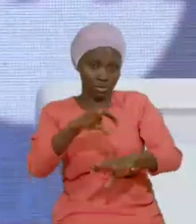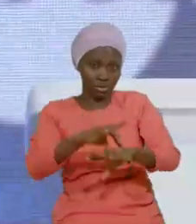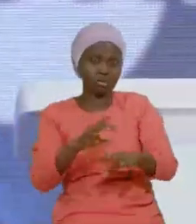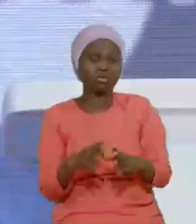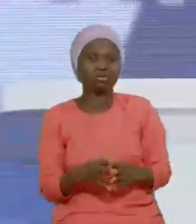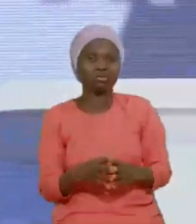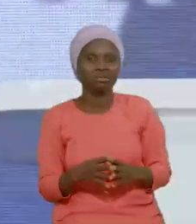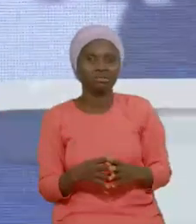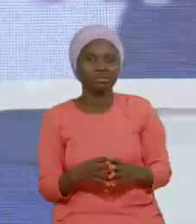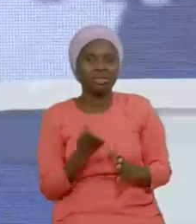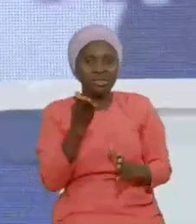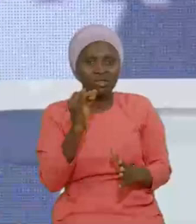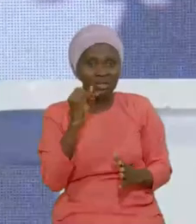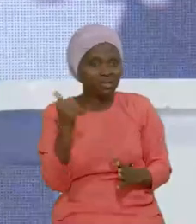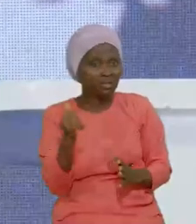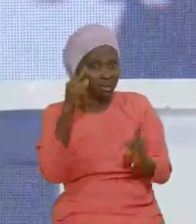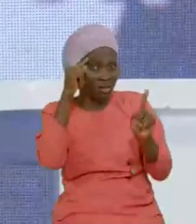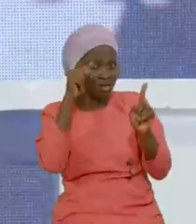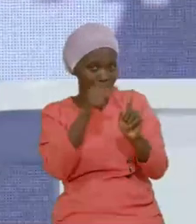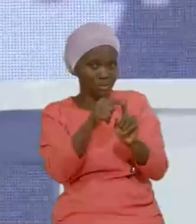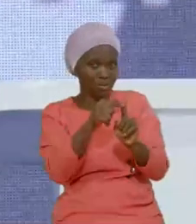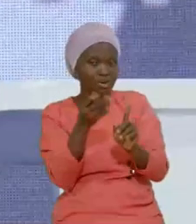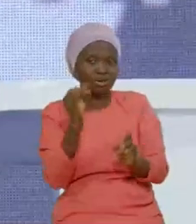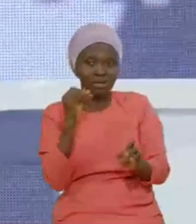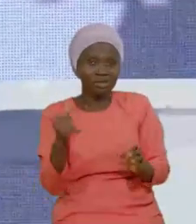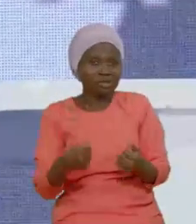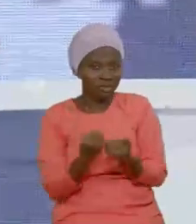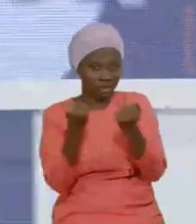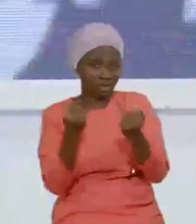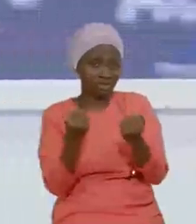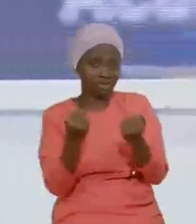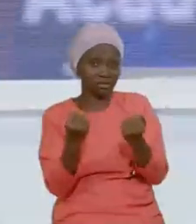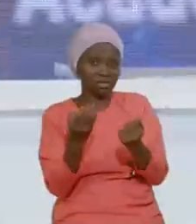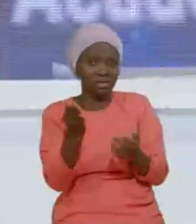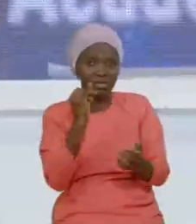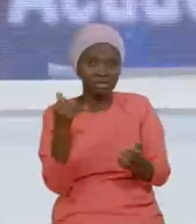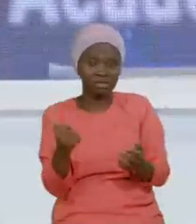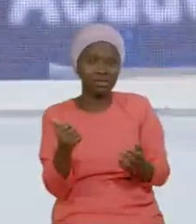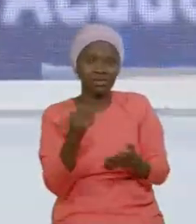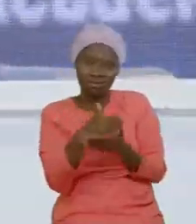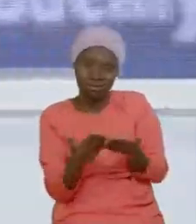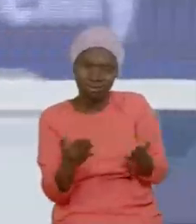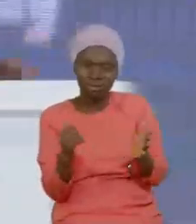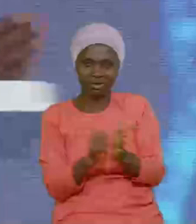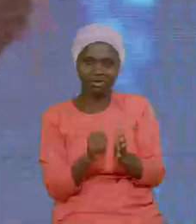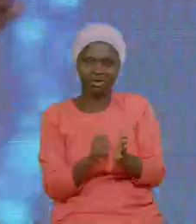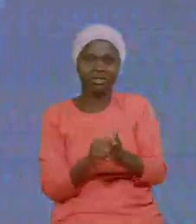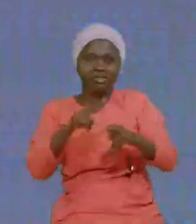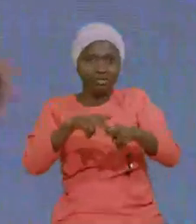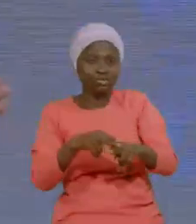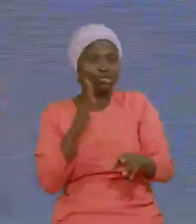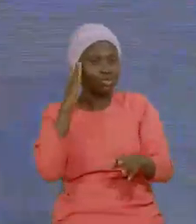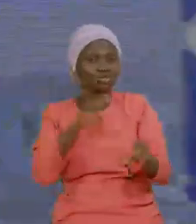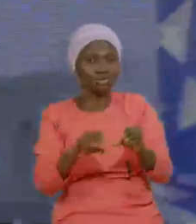Vous êtes le sel de la terre. Il y a un objectif. Il y a un défi.